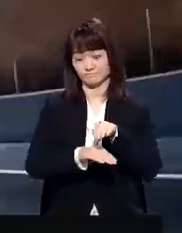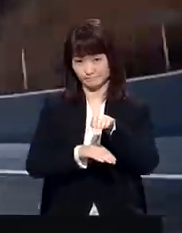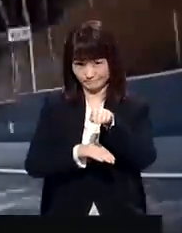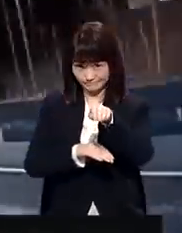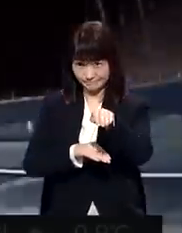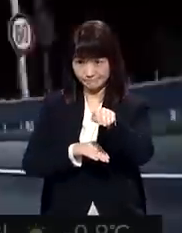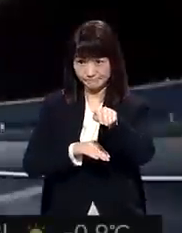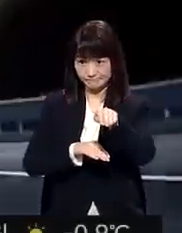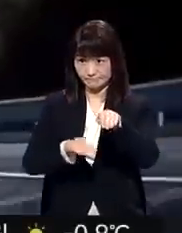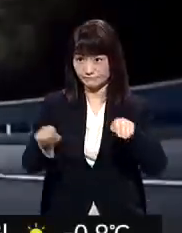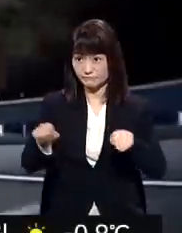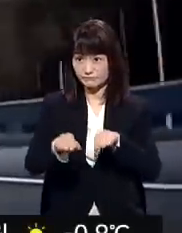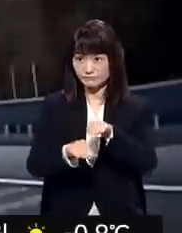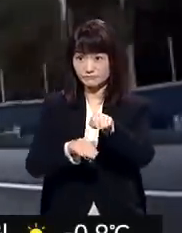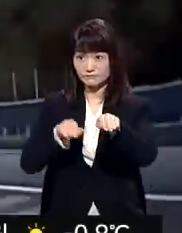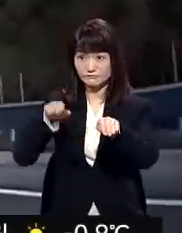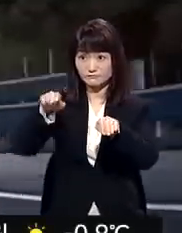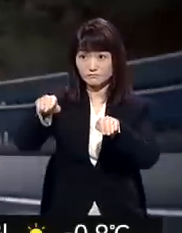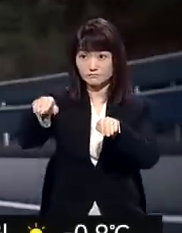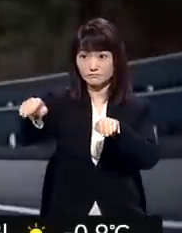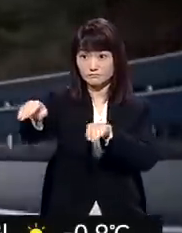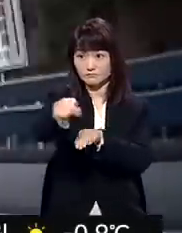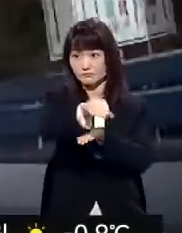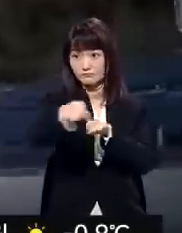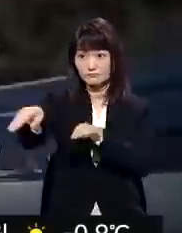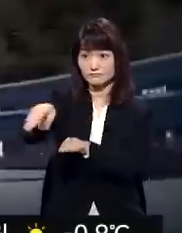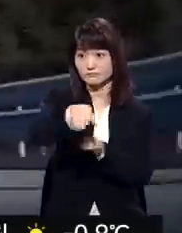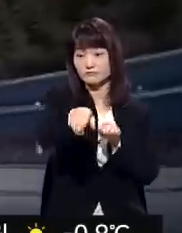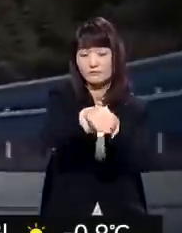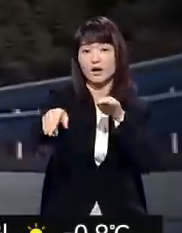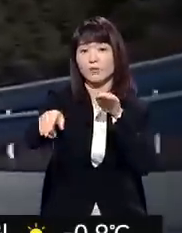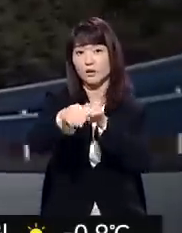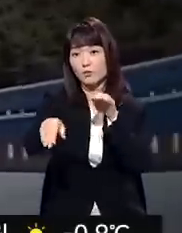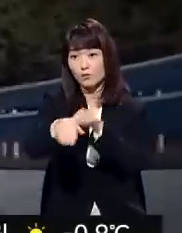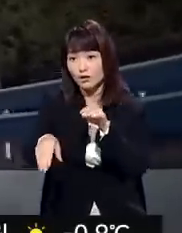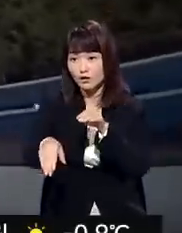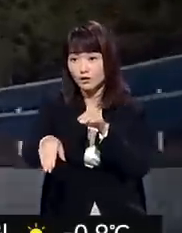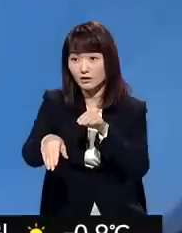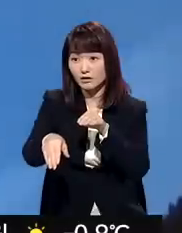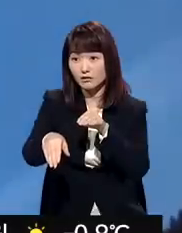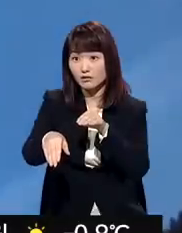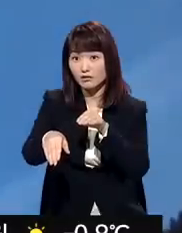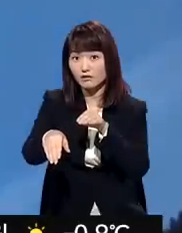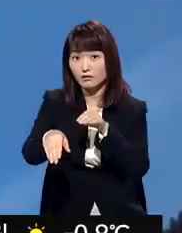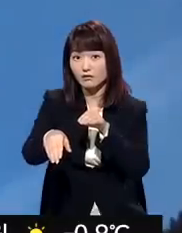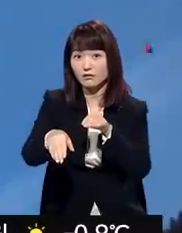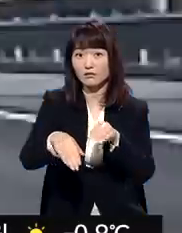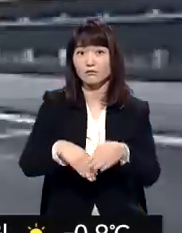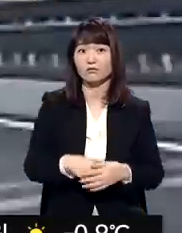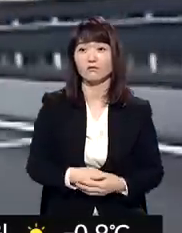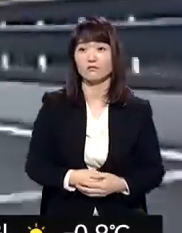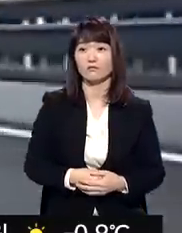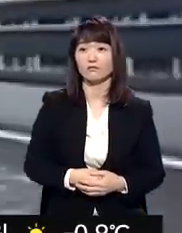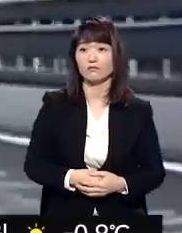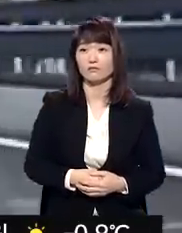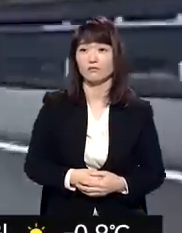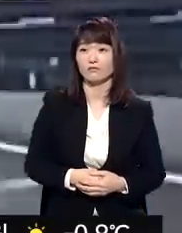갑자기 차량들이 차량들이 문제 없어요 어 쾅 쾅 오 안 돼 안 돼